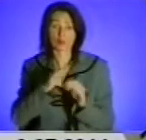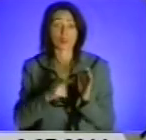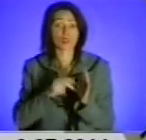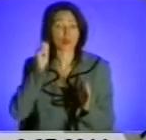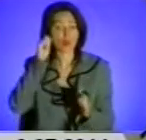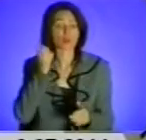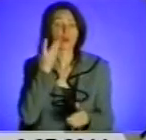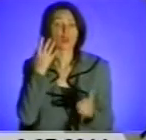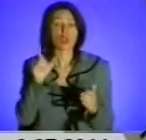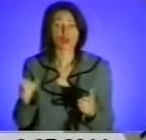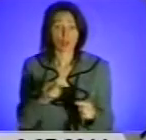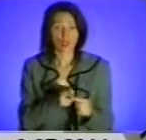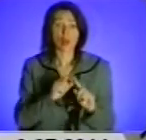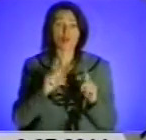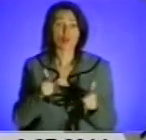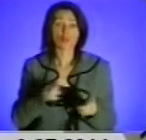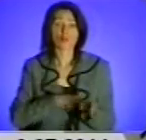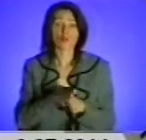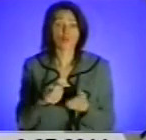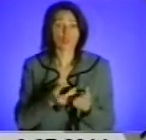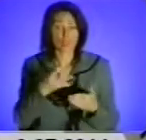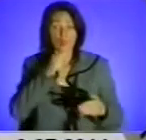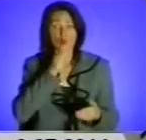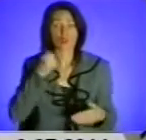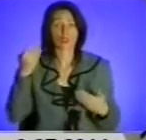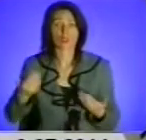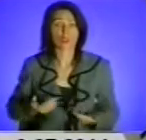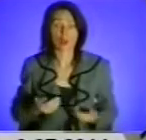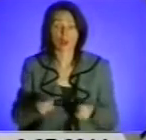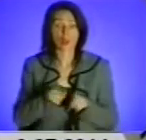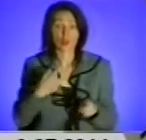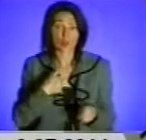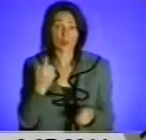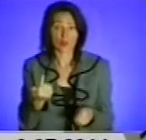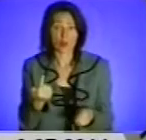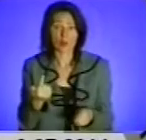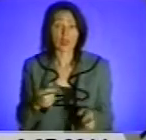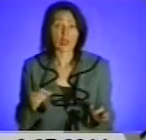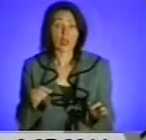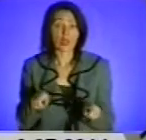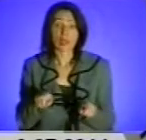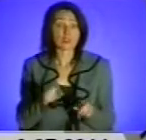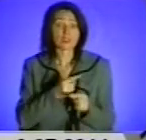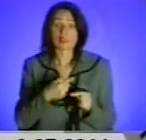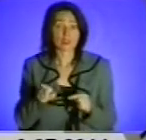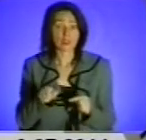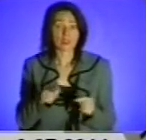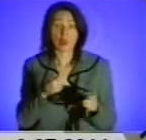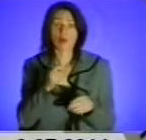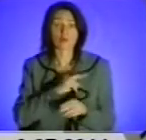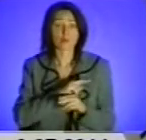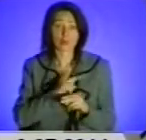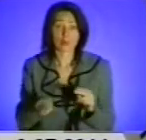життя, повноцінне, така, як ми з вами, вона нічим не відрізняється, вона перестає отримувати лікування, вона день за днем